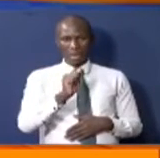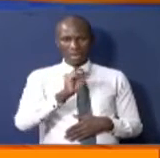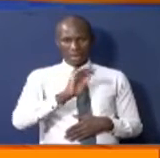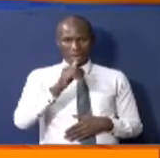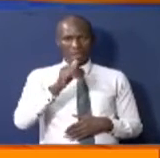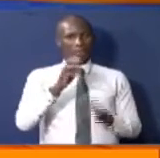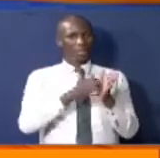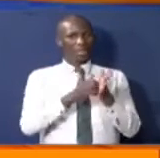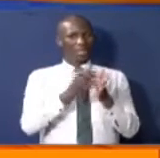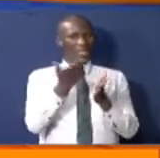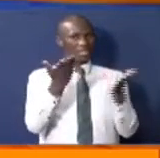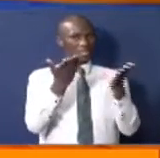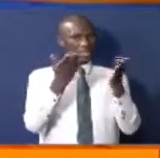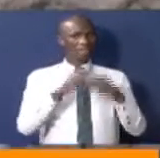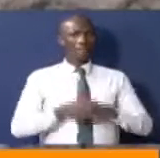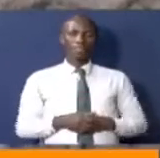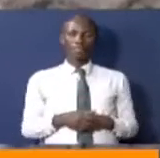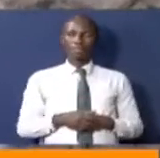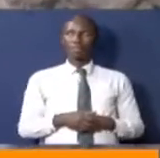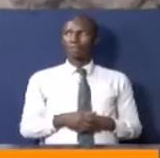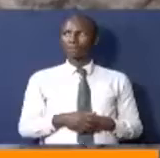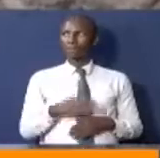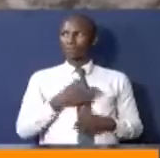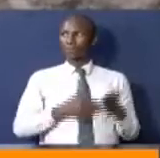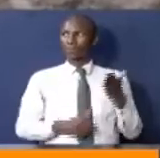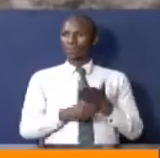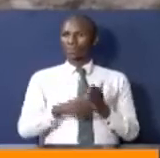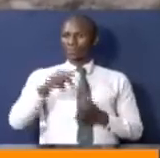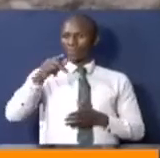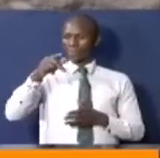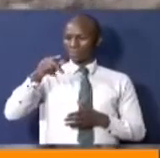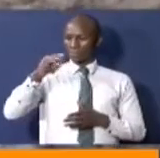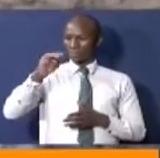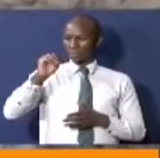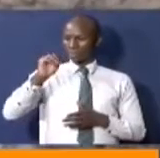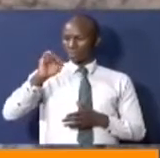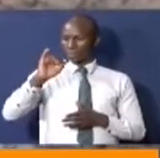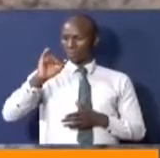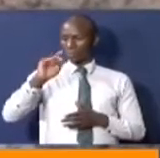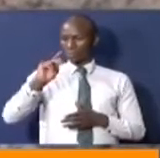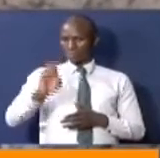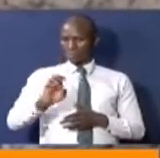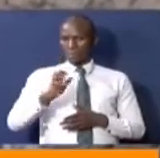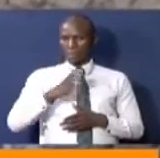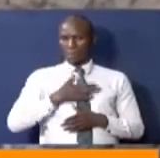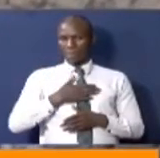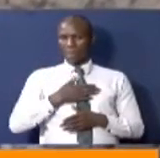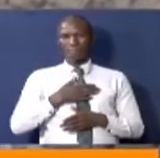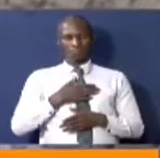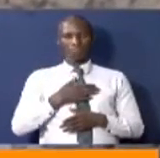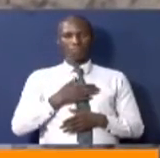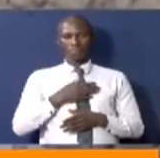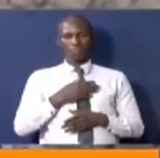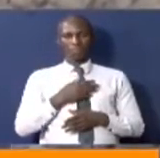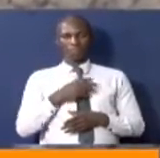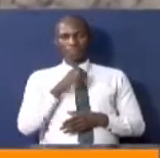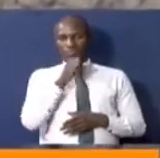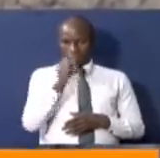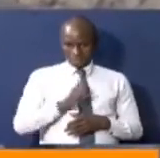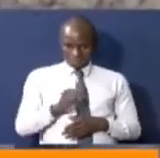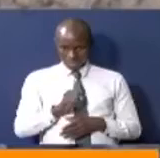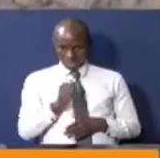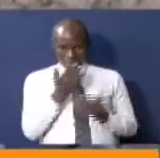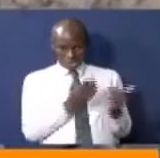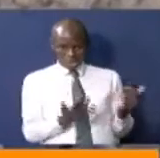nesu ya Machakos. Mimi naitwa Michael Paul Kisumo. Mimi ni babu ya mtoto amechomeka.